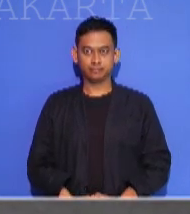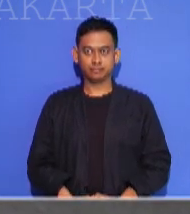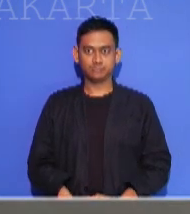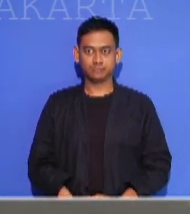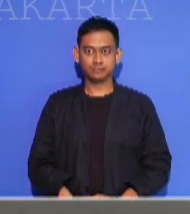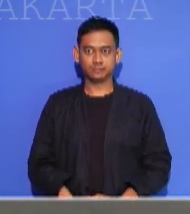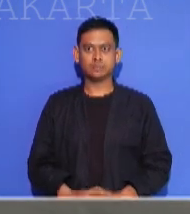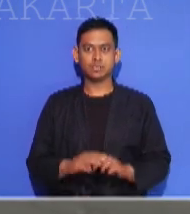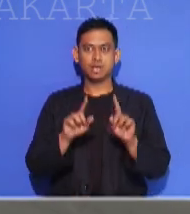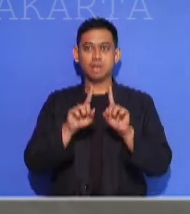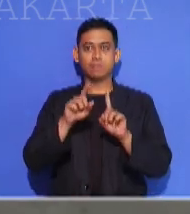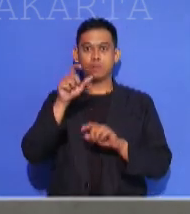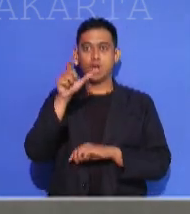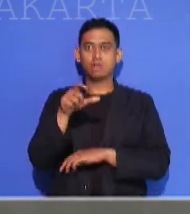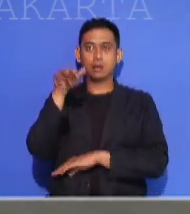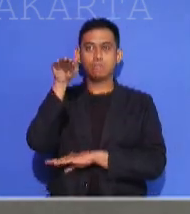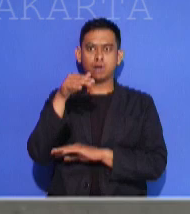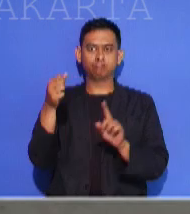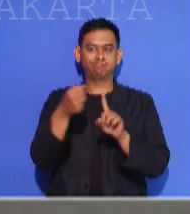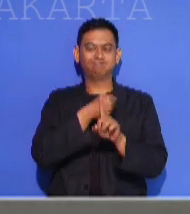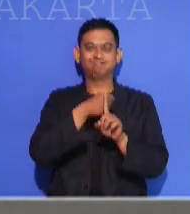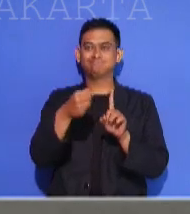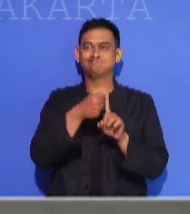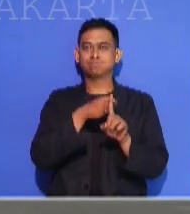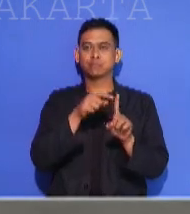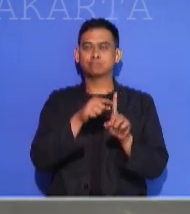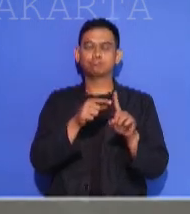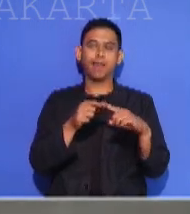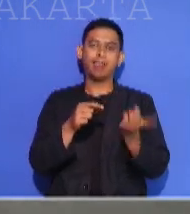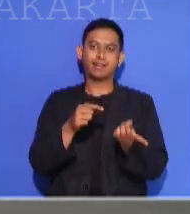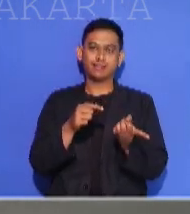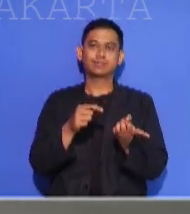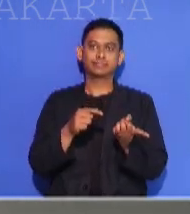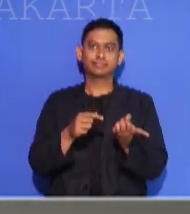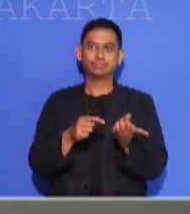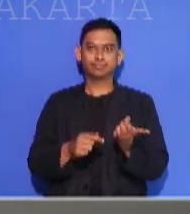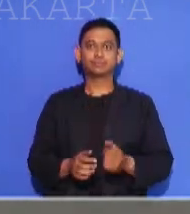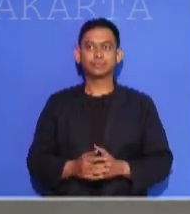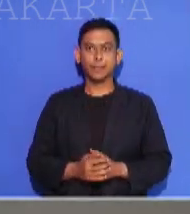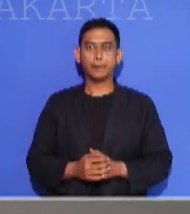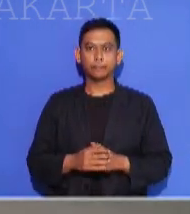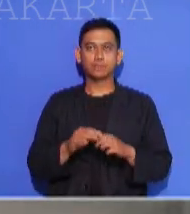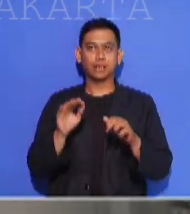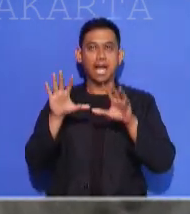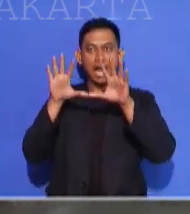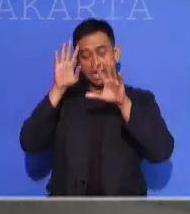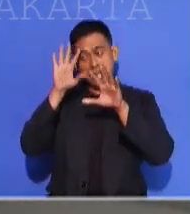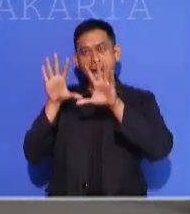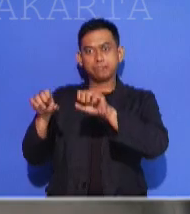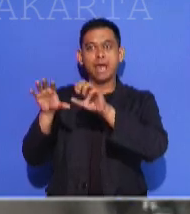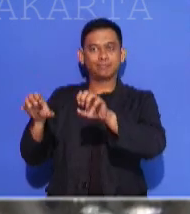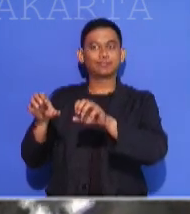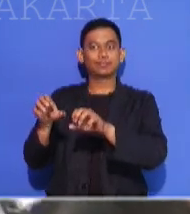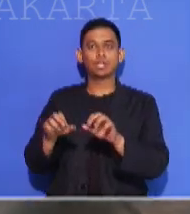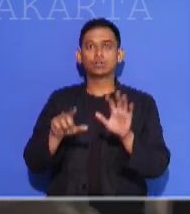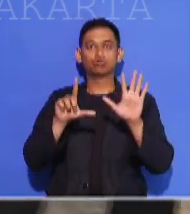11 terduga pelaku kasus pengeroyokan hingga menghilangkan nyawa korban di Bantul berhasil diamankan polisi. Mereka terdiri dari 7